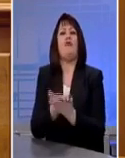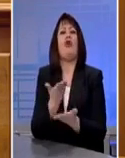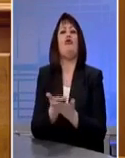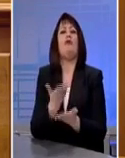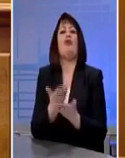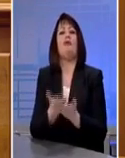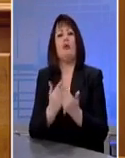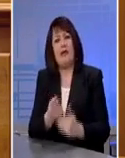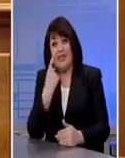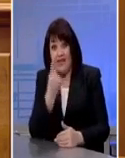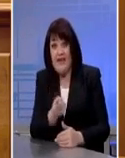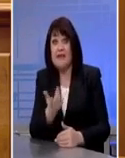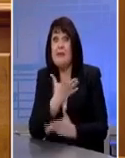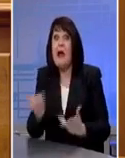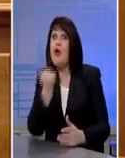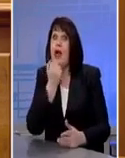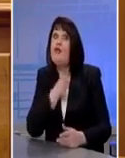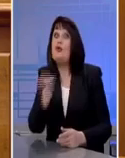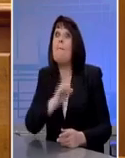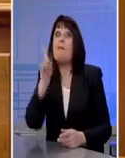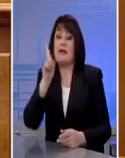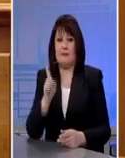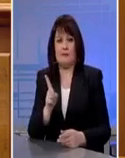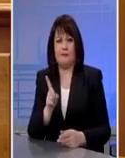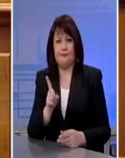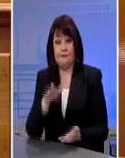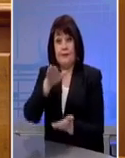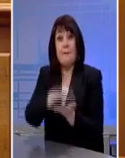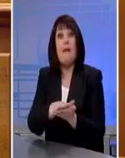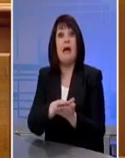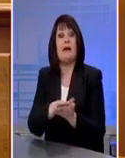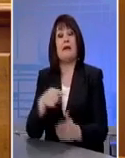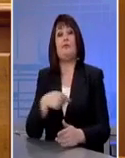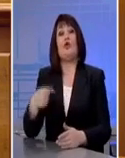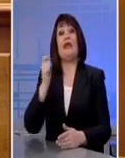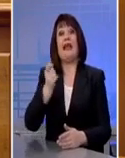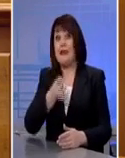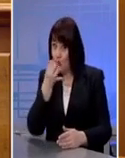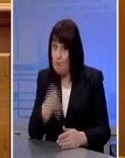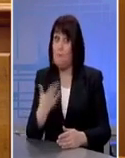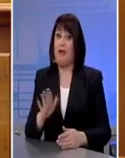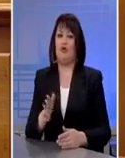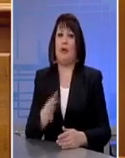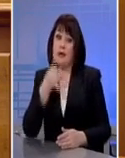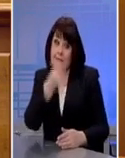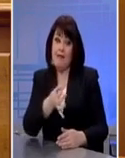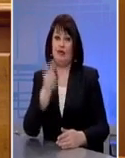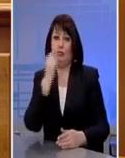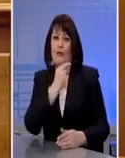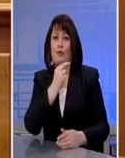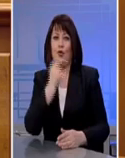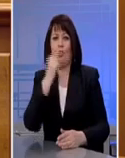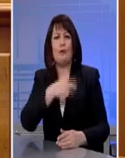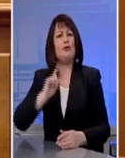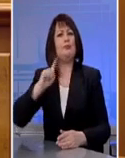της και θα είναι μέγα λάθος. Είναι μάρτυρες όλοι οι αρχηγοί των κομμάτων ότι του το είπα. Ο κύριος